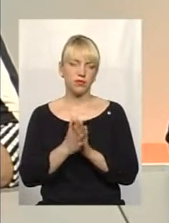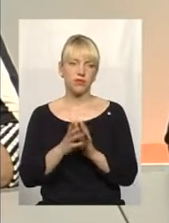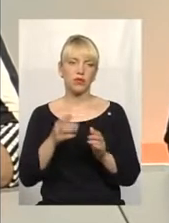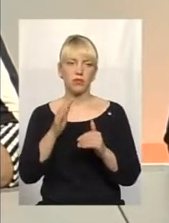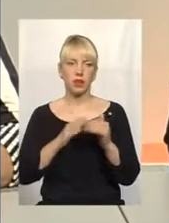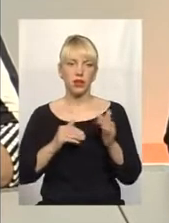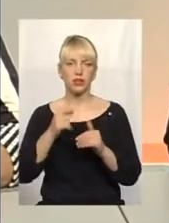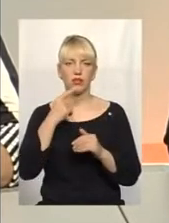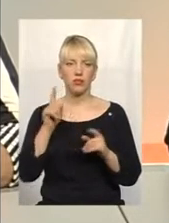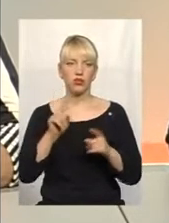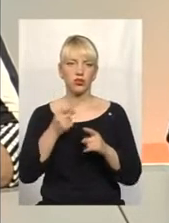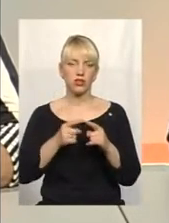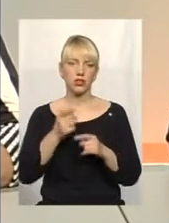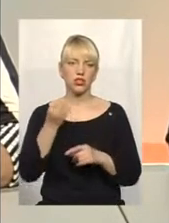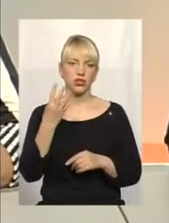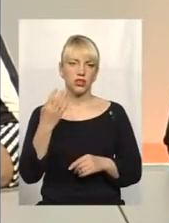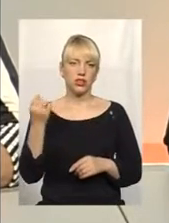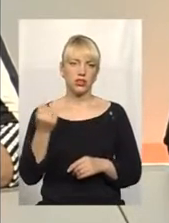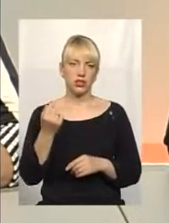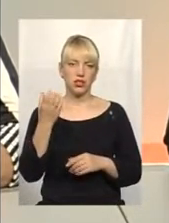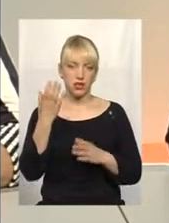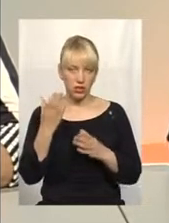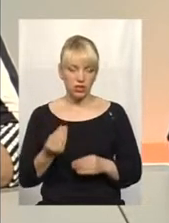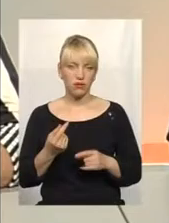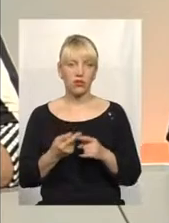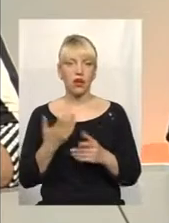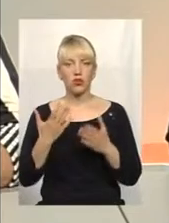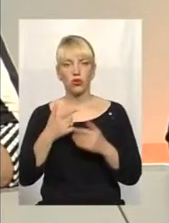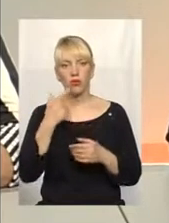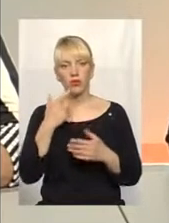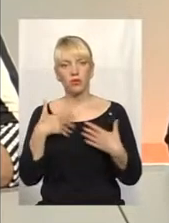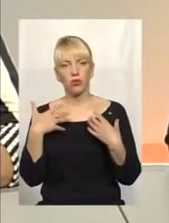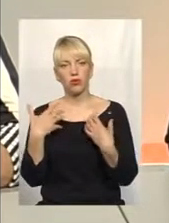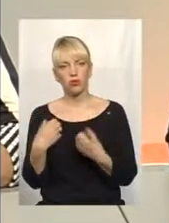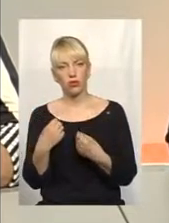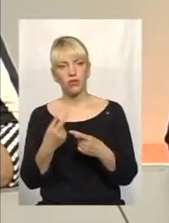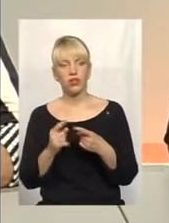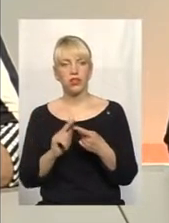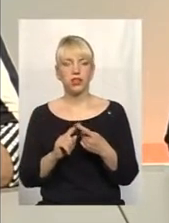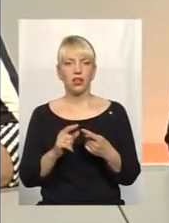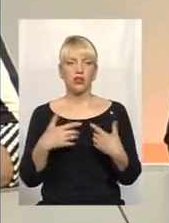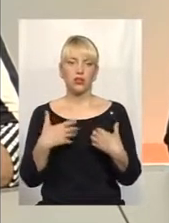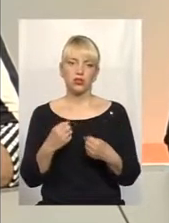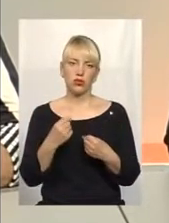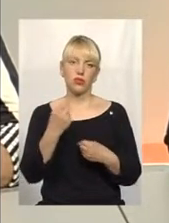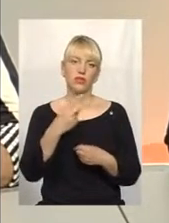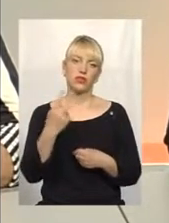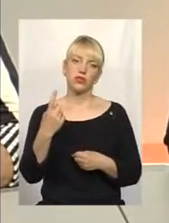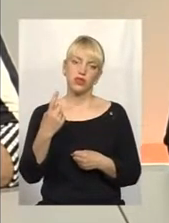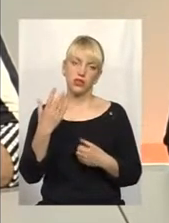що це все-таки 14 днів. Якщо ж говорити про оздоровлення, то це оздоровча зміна становить не менше 21